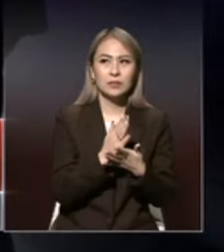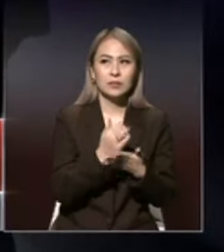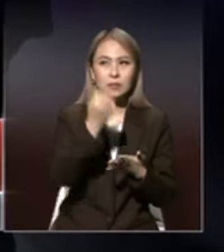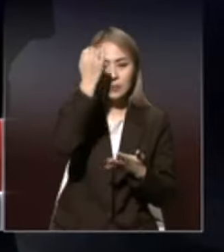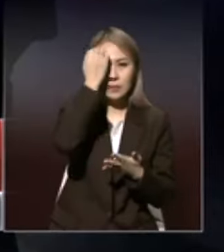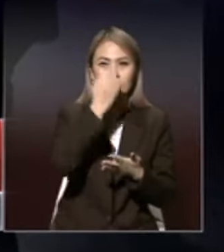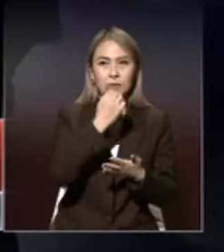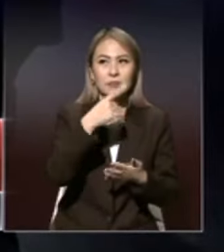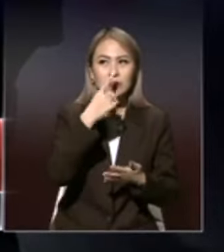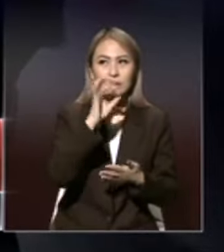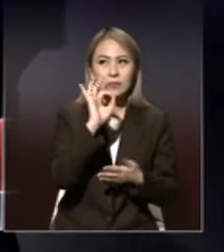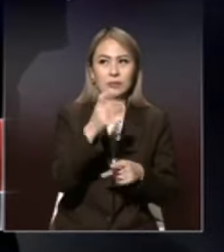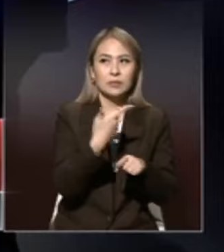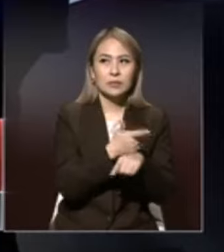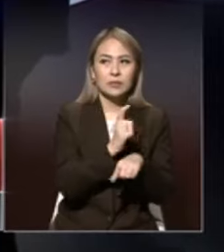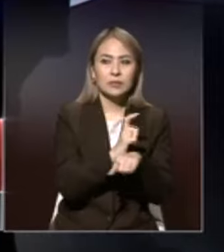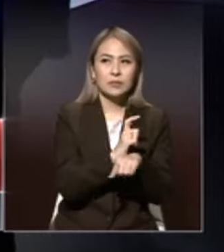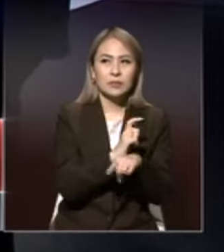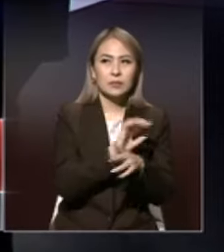өте дұрыс. Жалпы